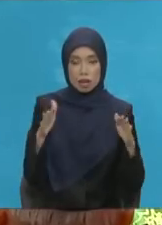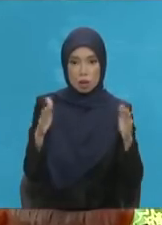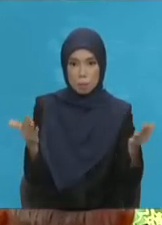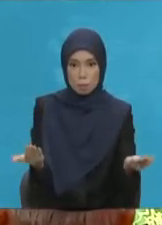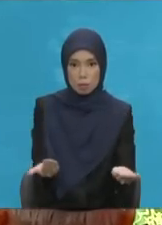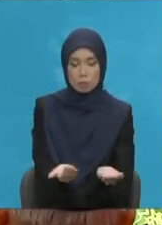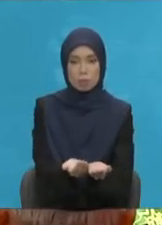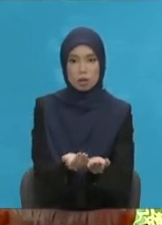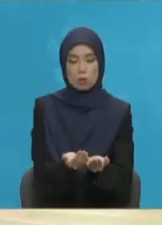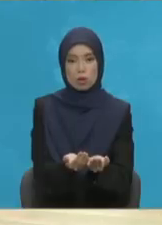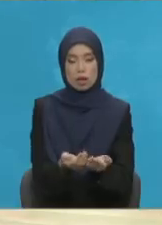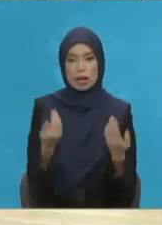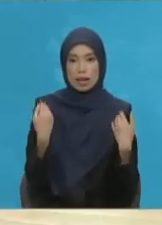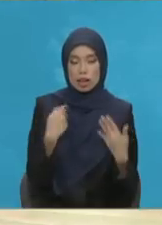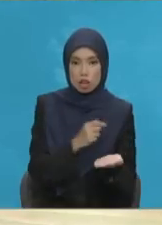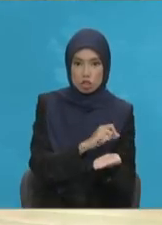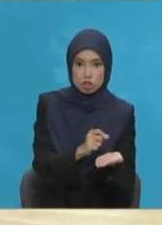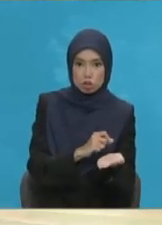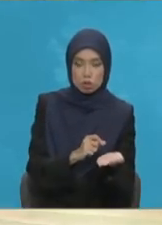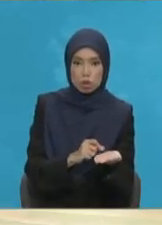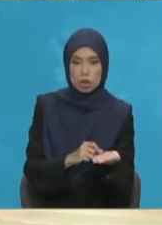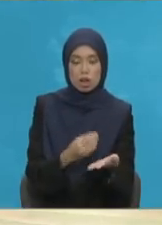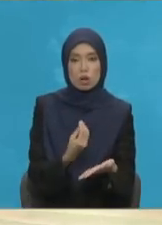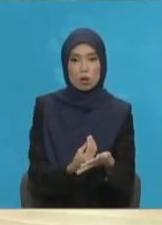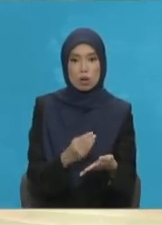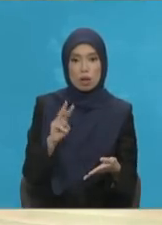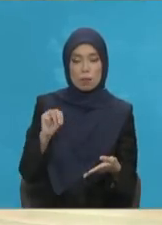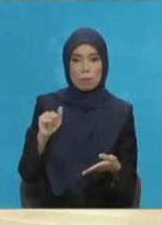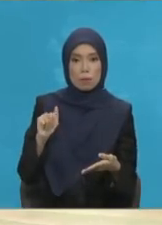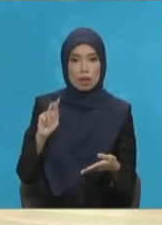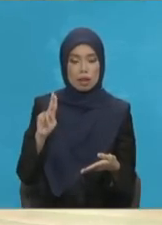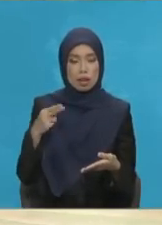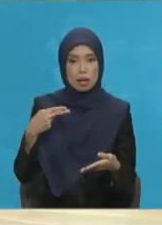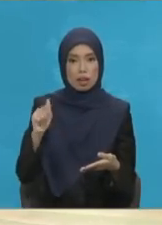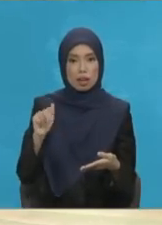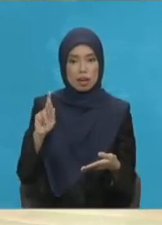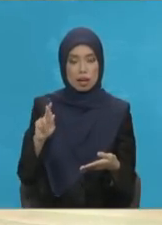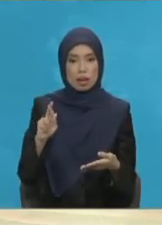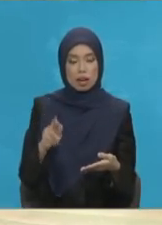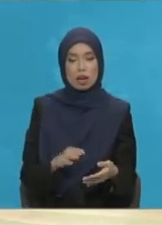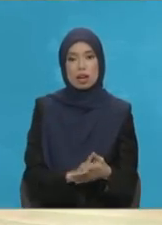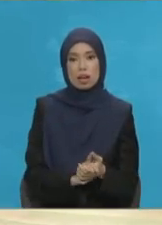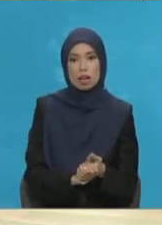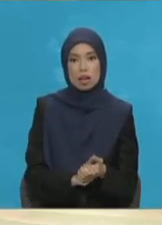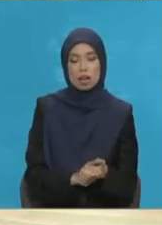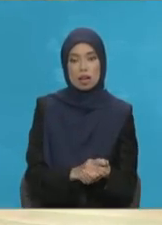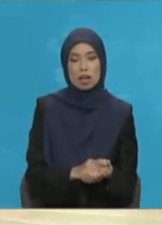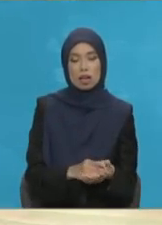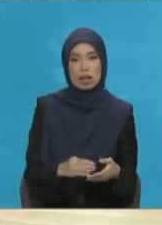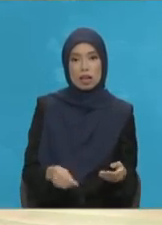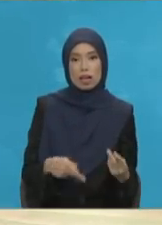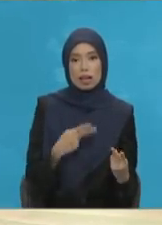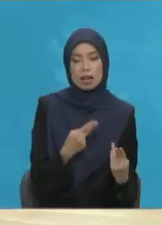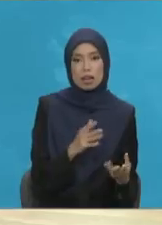bangsa yang berisi surat mahar atau berlian bangsa yang berisi 40 janar